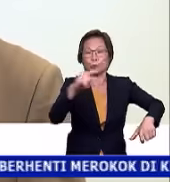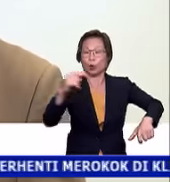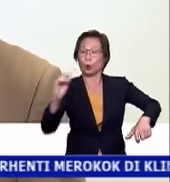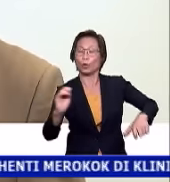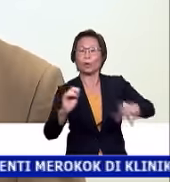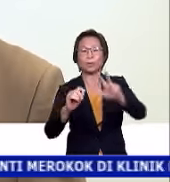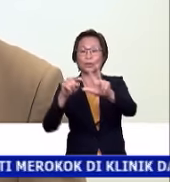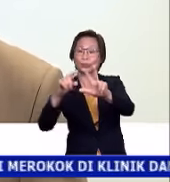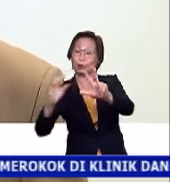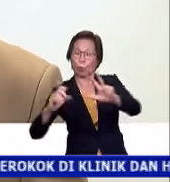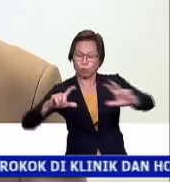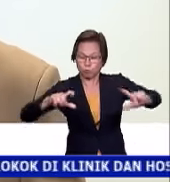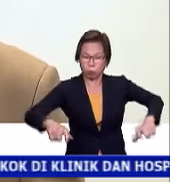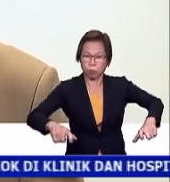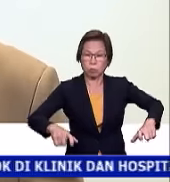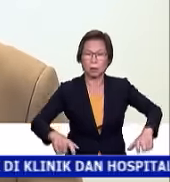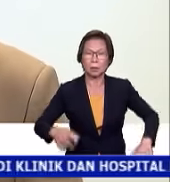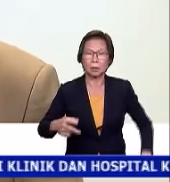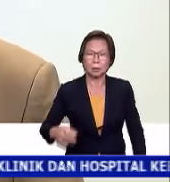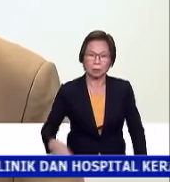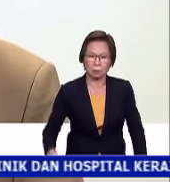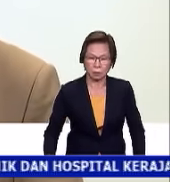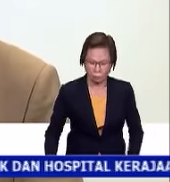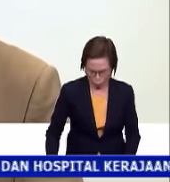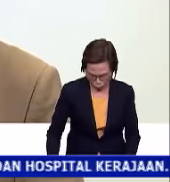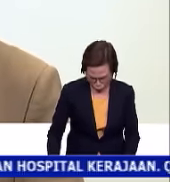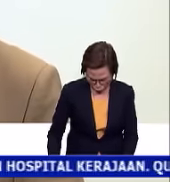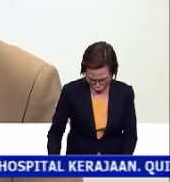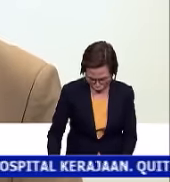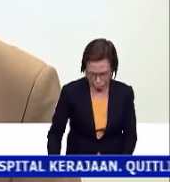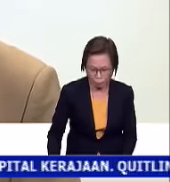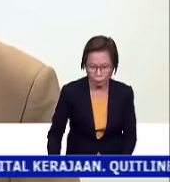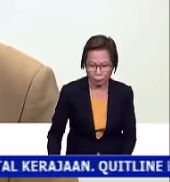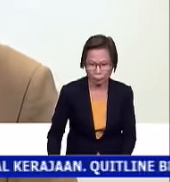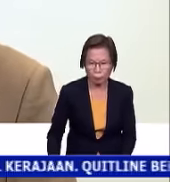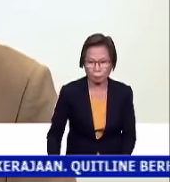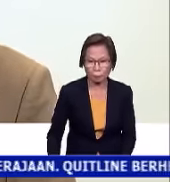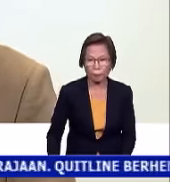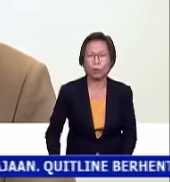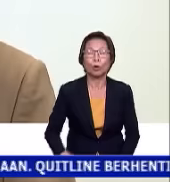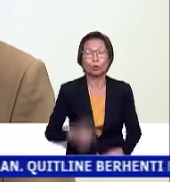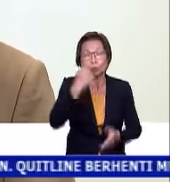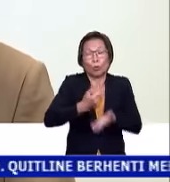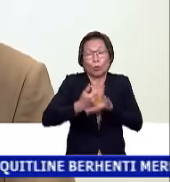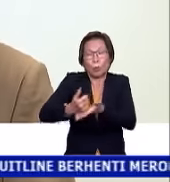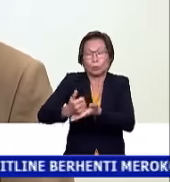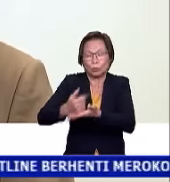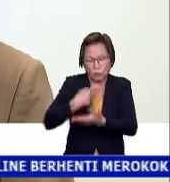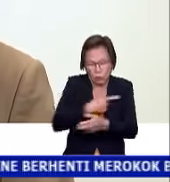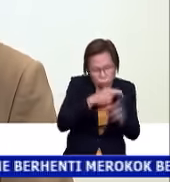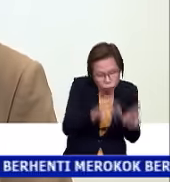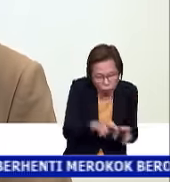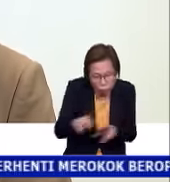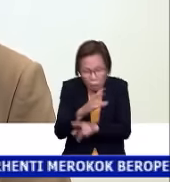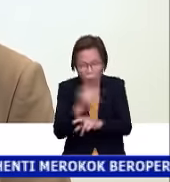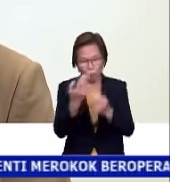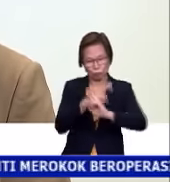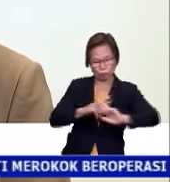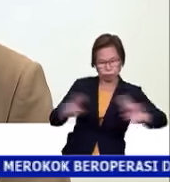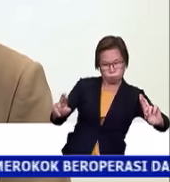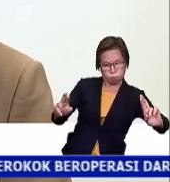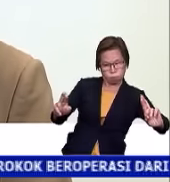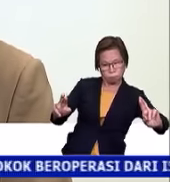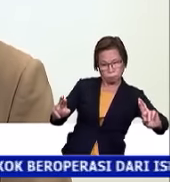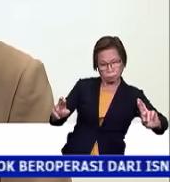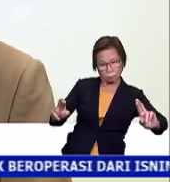dan metrik-metrik ini kita gunakan untuk membantu kita merancang supaya kesiapsiagaan dan